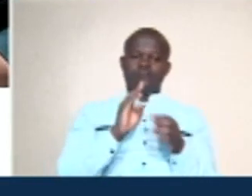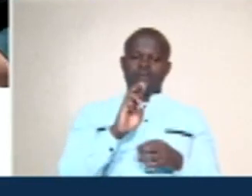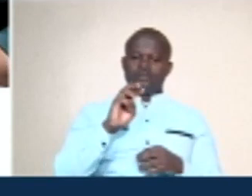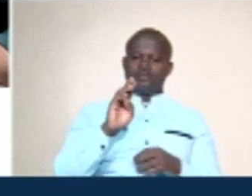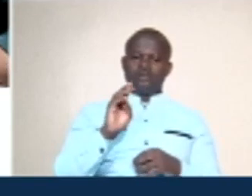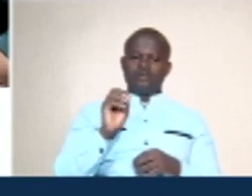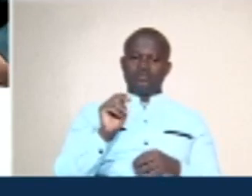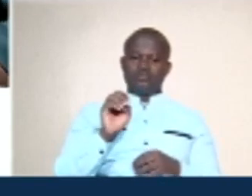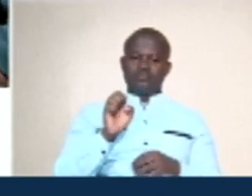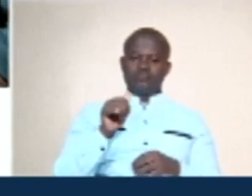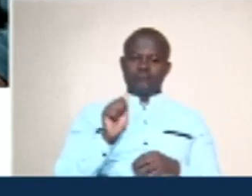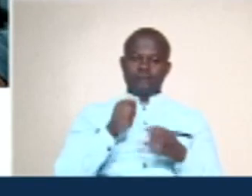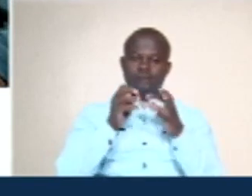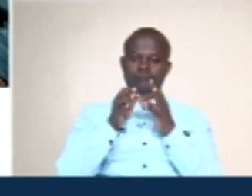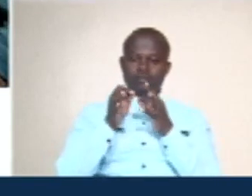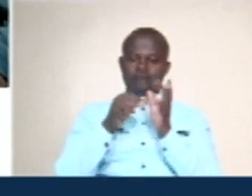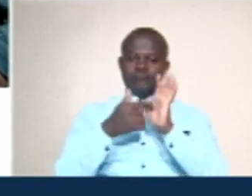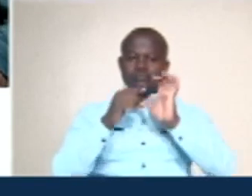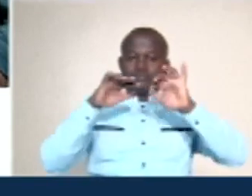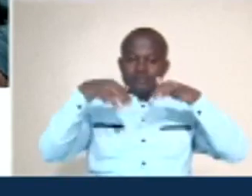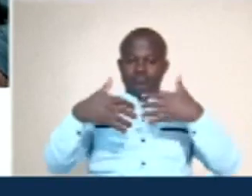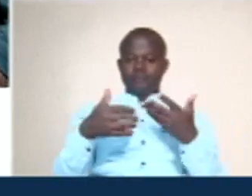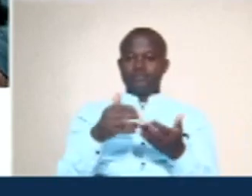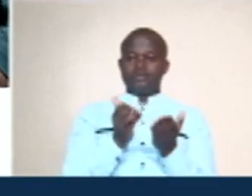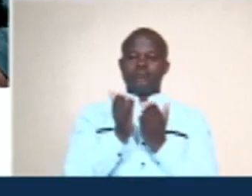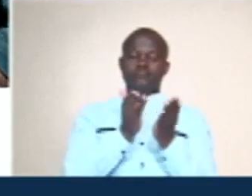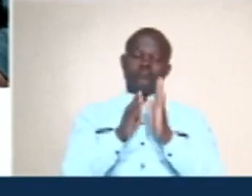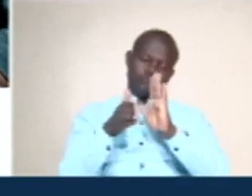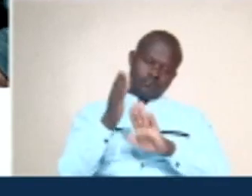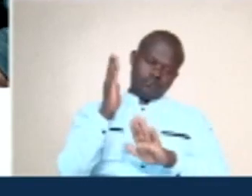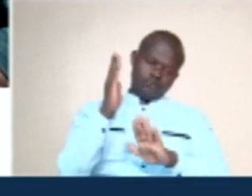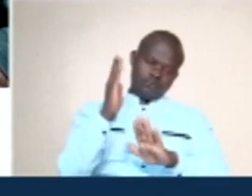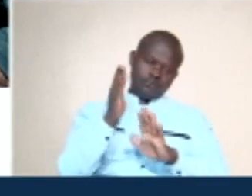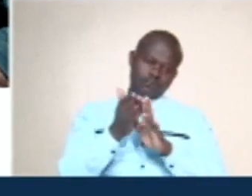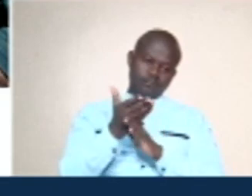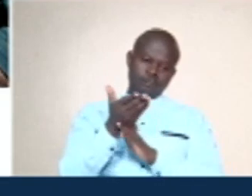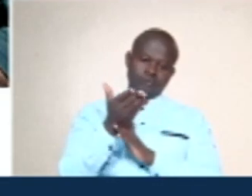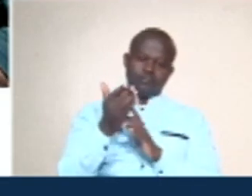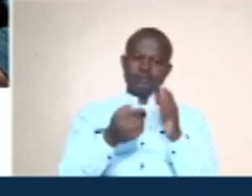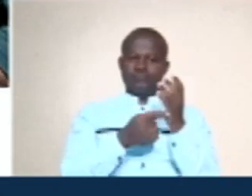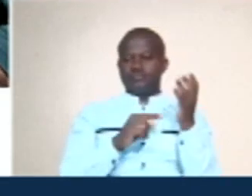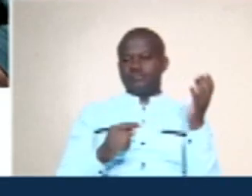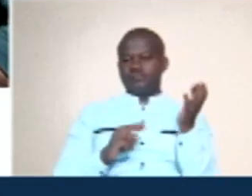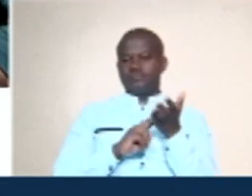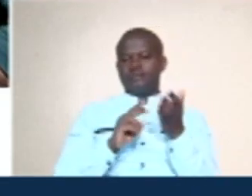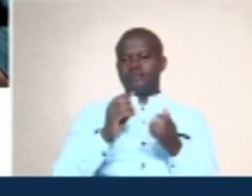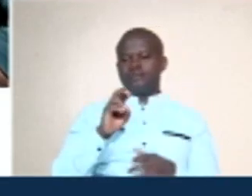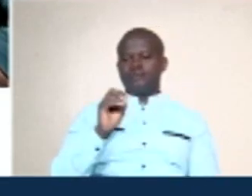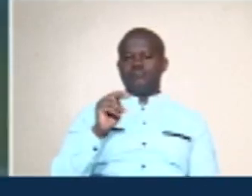Jean Nepo baduteguriye inkuru igaragaza uburyo izi serivisi ziri kwihuta binyuze kuri ikoranabuhanga ryo gukoresha